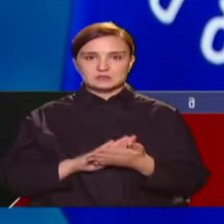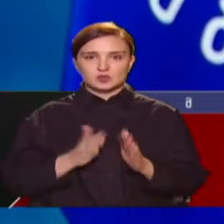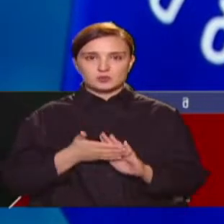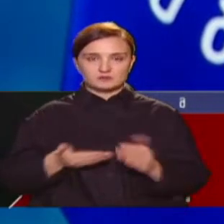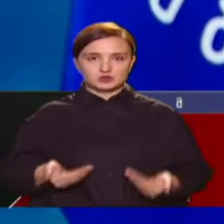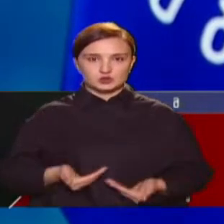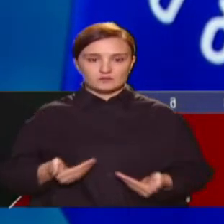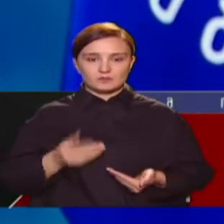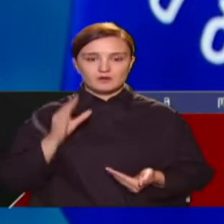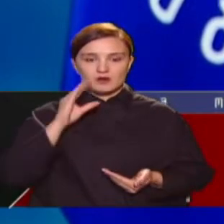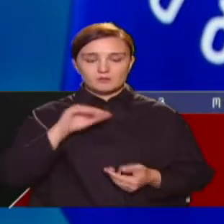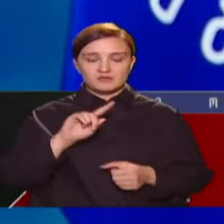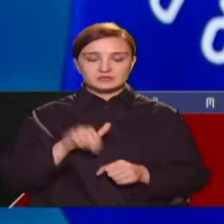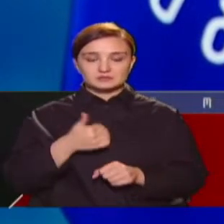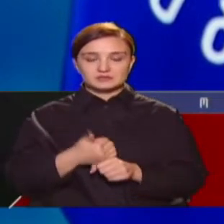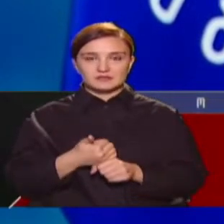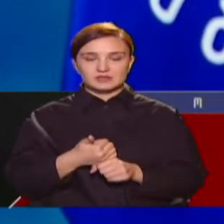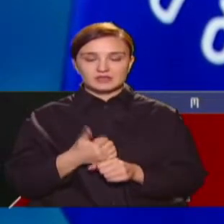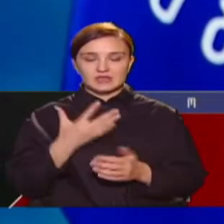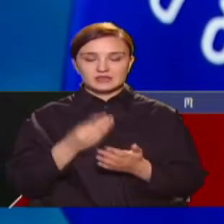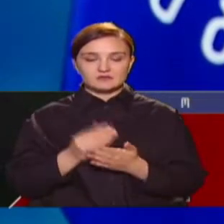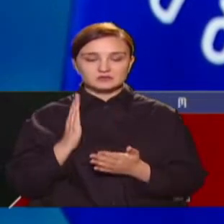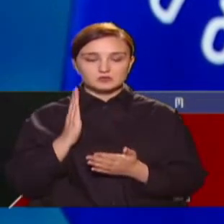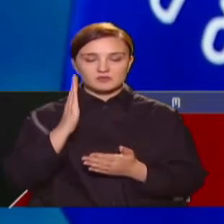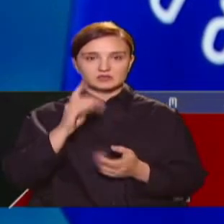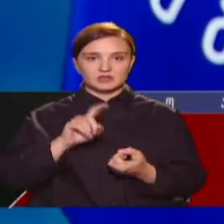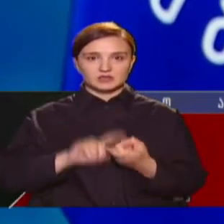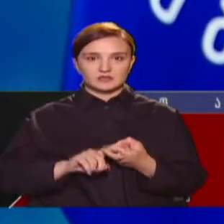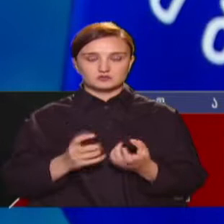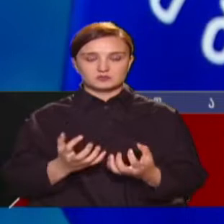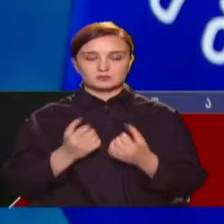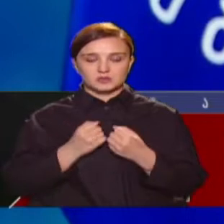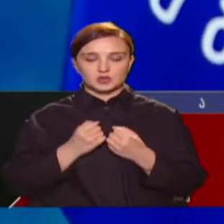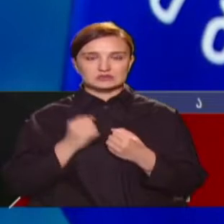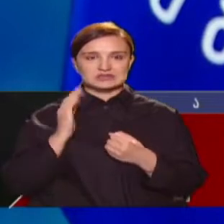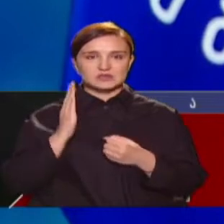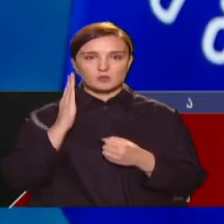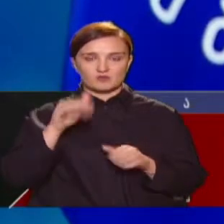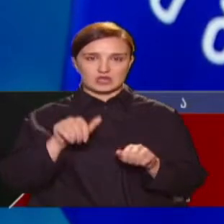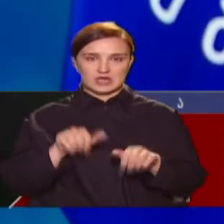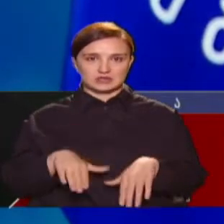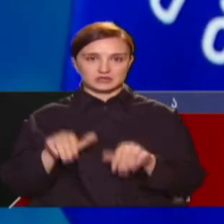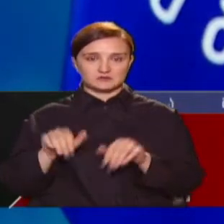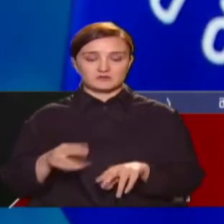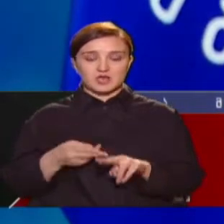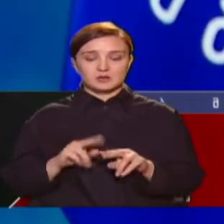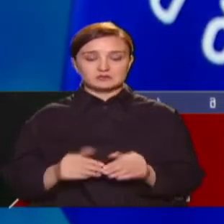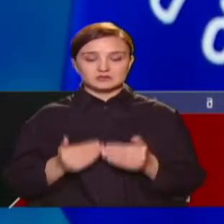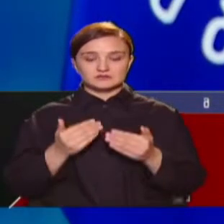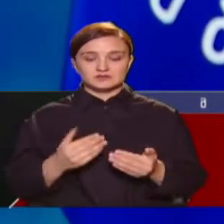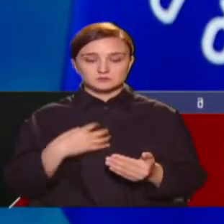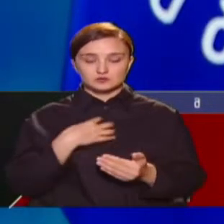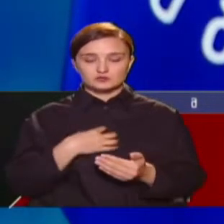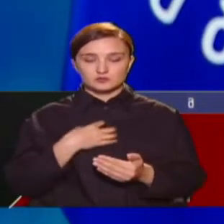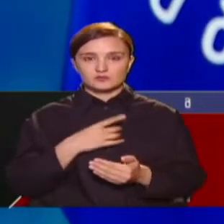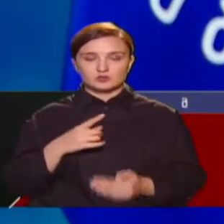ცხოვრება და რაც მთავარია, თავის მომავალთან დაკავშირებით მიიღონ გრძელვადიანი გადაწყვეტილებები. ამისთვის მნიშვნელოვანია, რომ